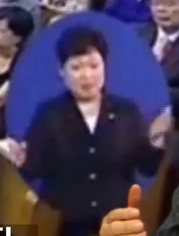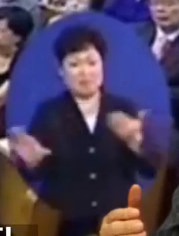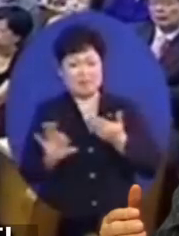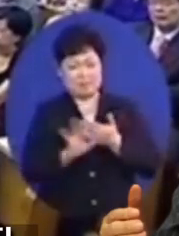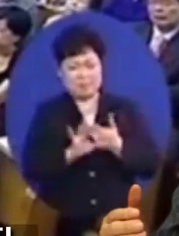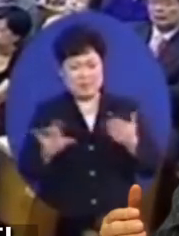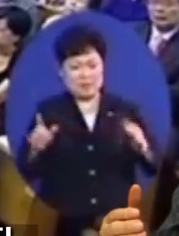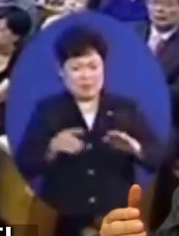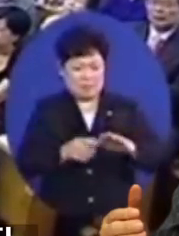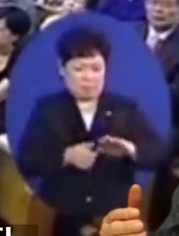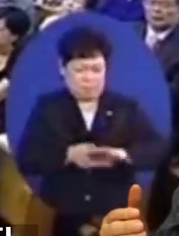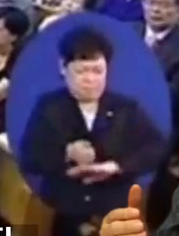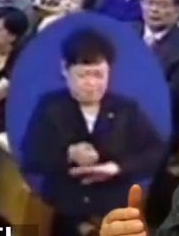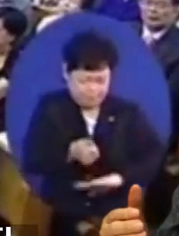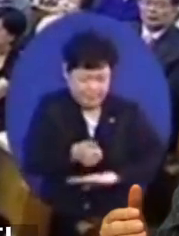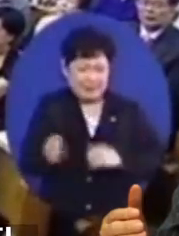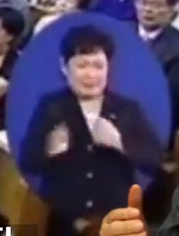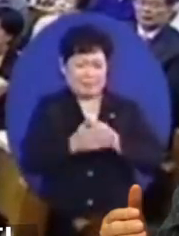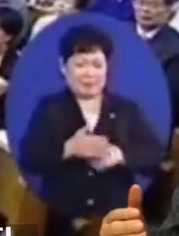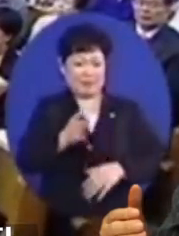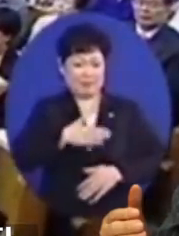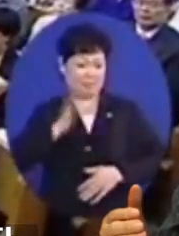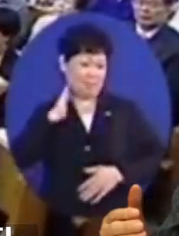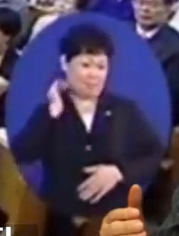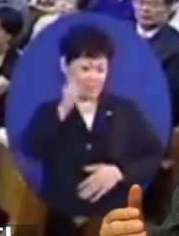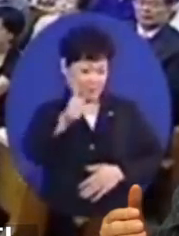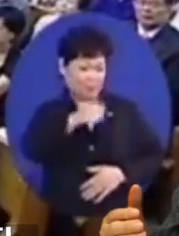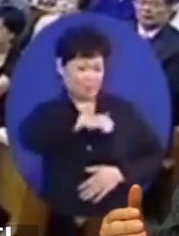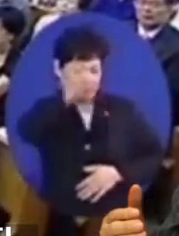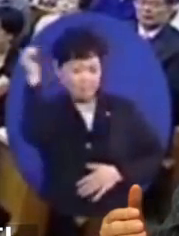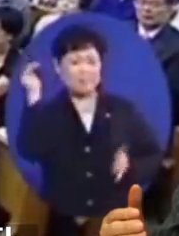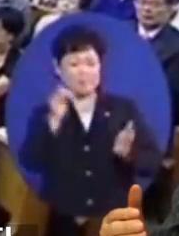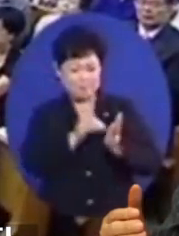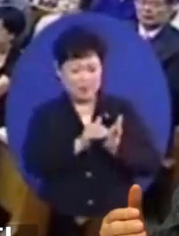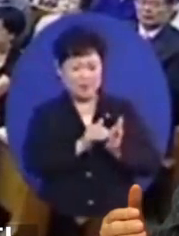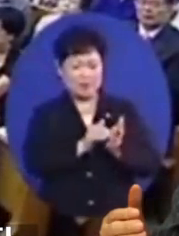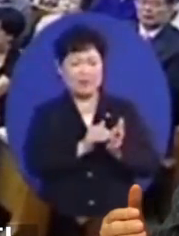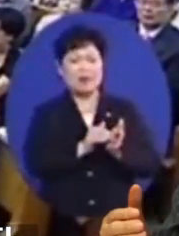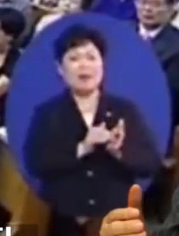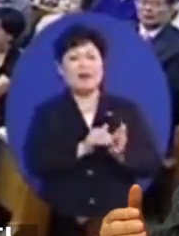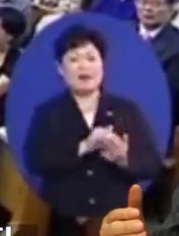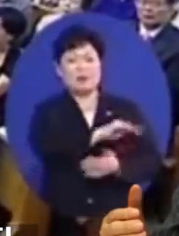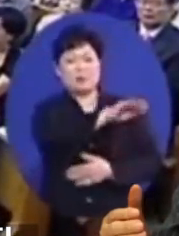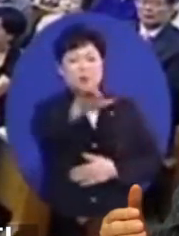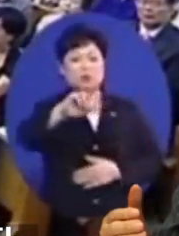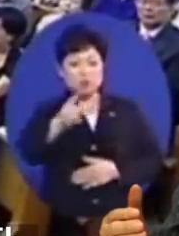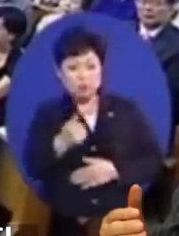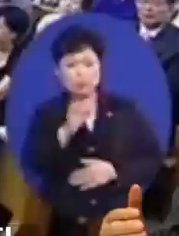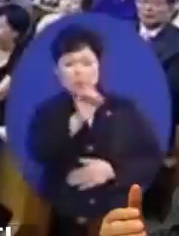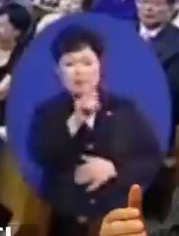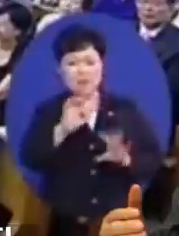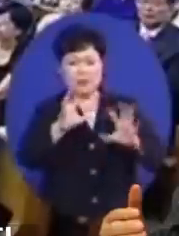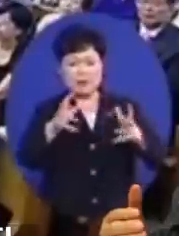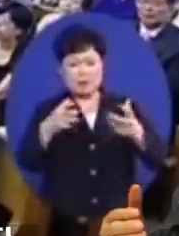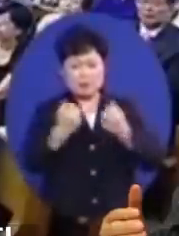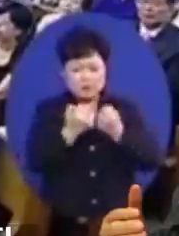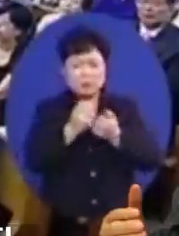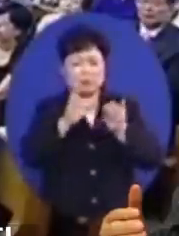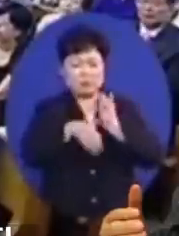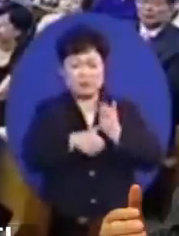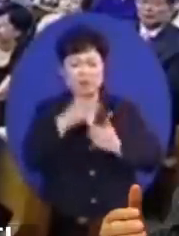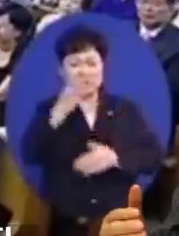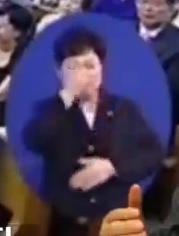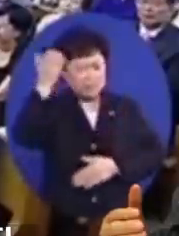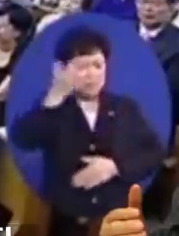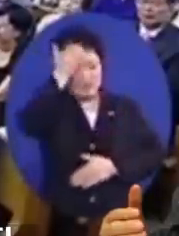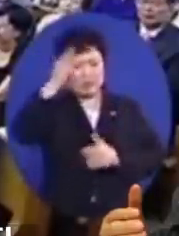밀고 나갔다. 그래서 난 대통령까지 되었다고 말한 것입니다. 우리도 아말렉과 싸울 때 성령님과 말씀을 굳게 믿고